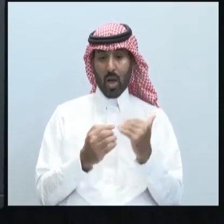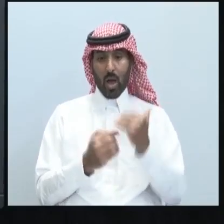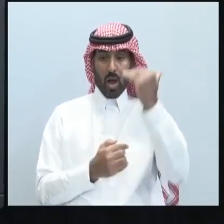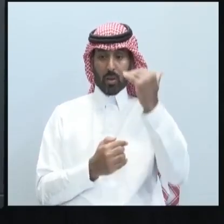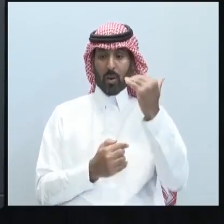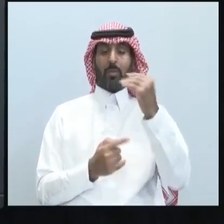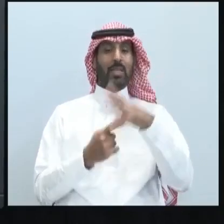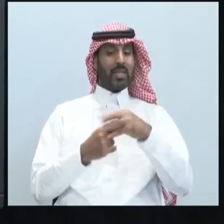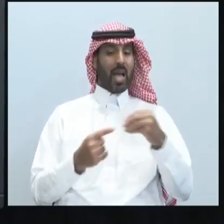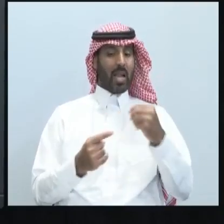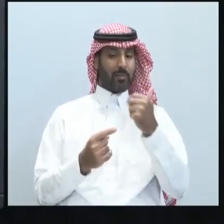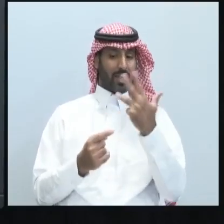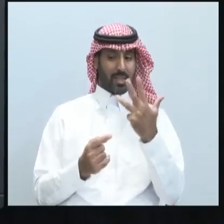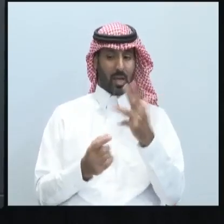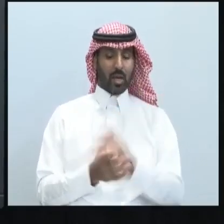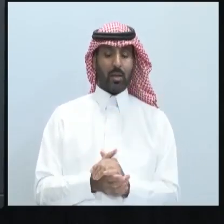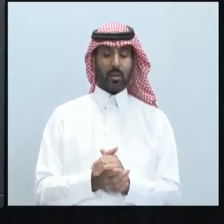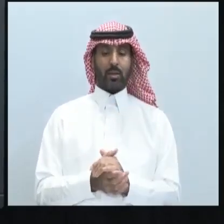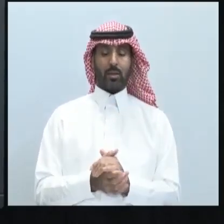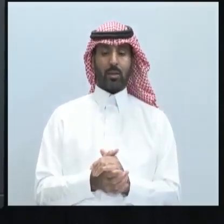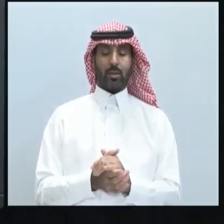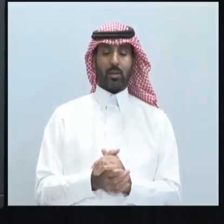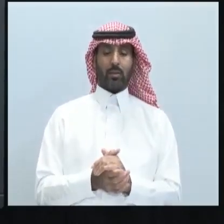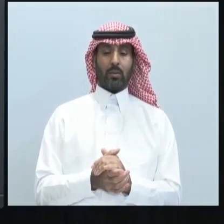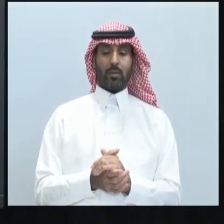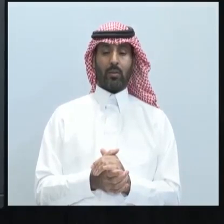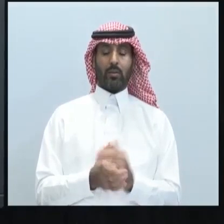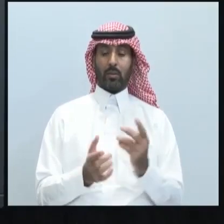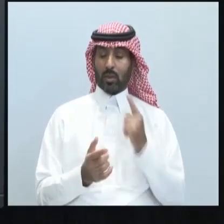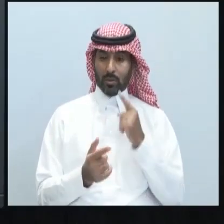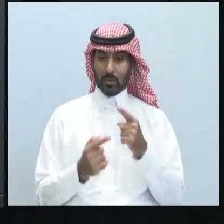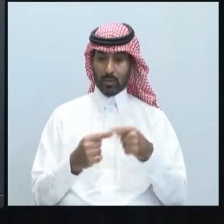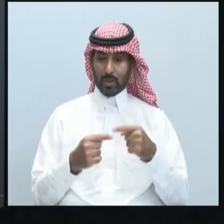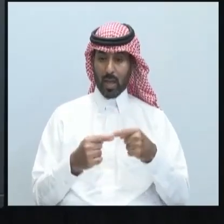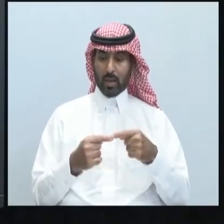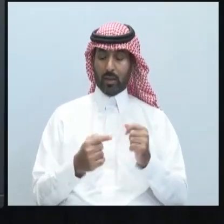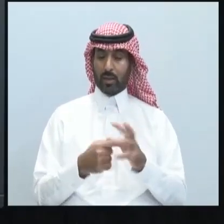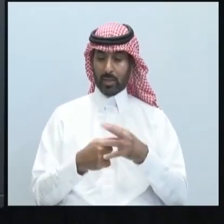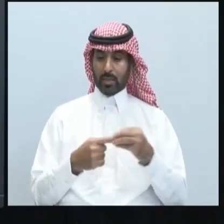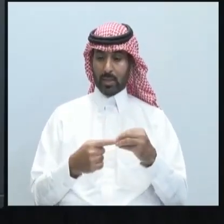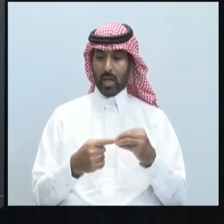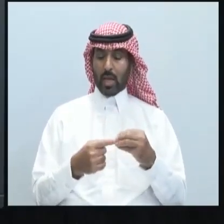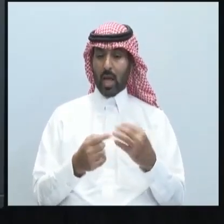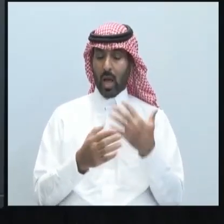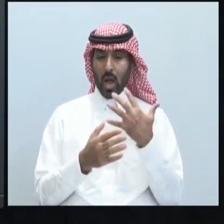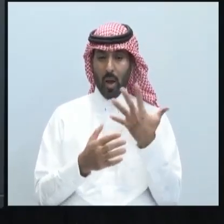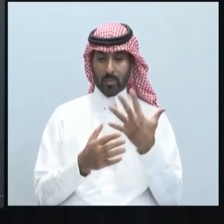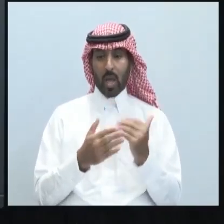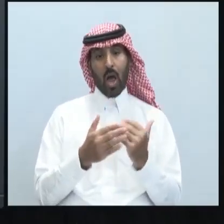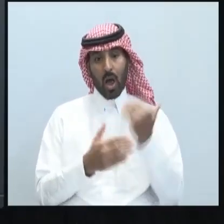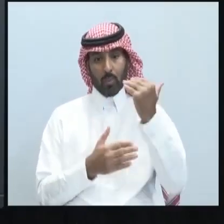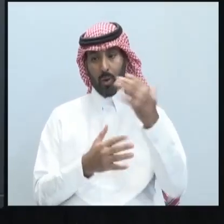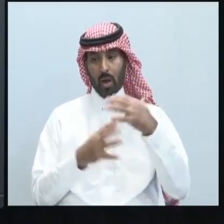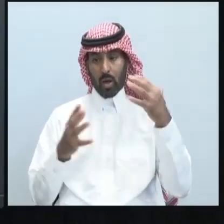فاصله ثمانيه اصفار واحد فهذه معناته السالب تسعه والسالب خمسه فالسالب خمسه هنا كقيمه